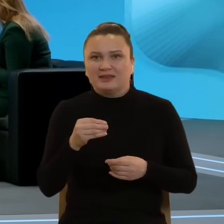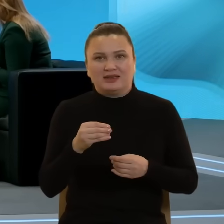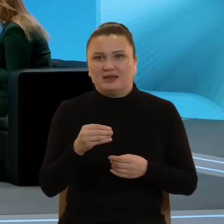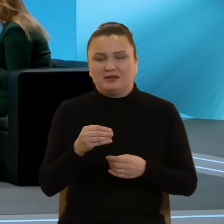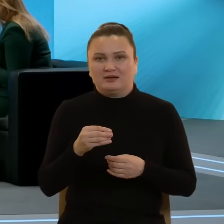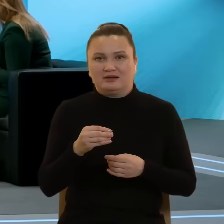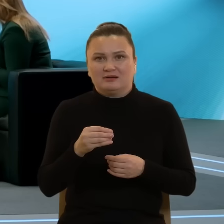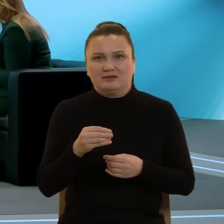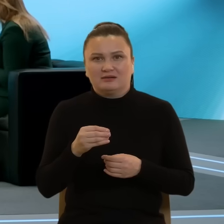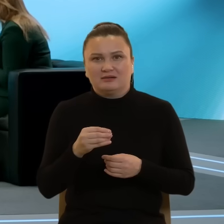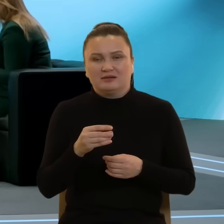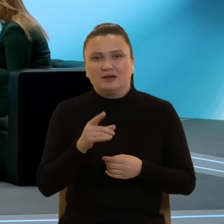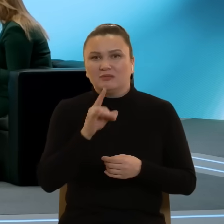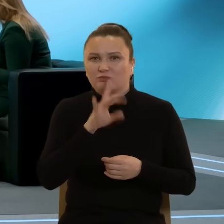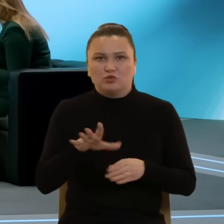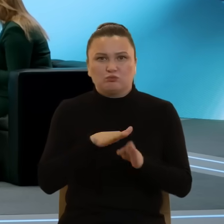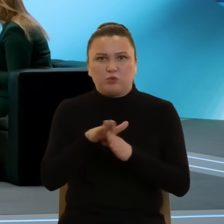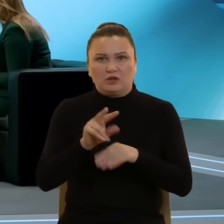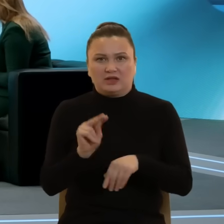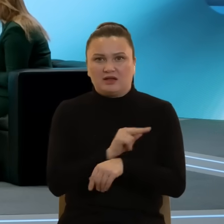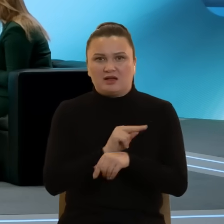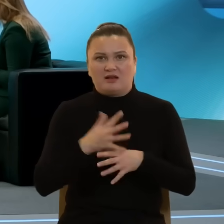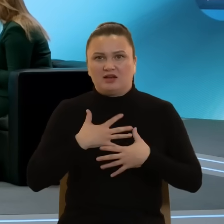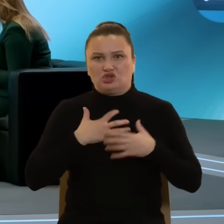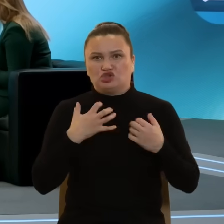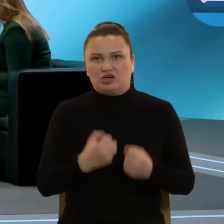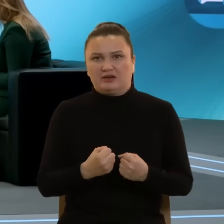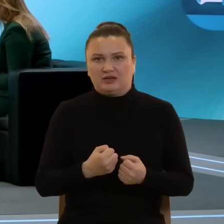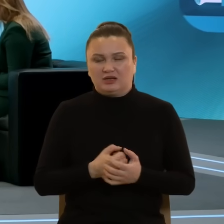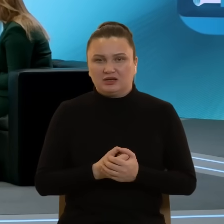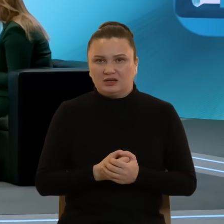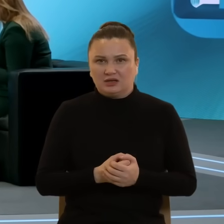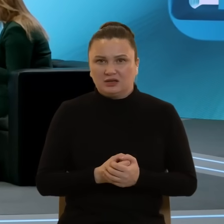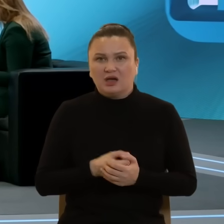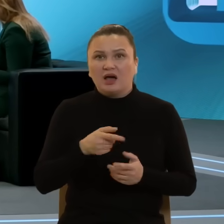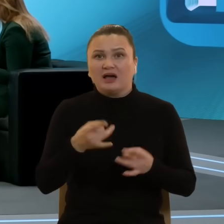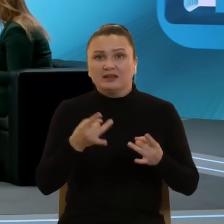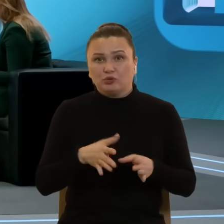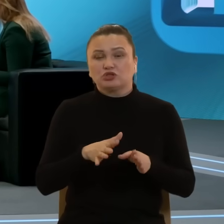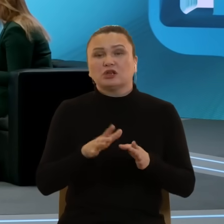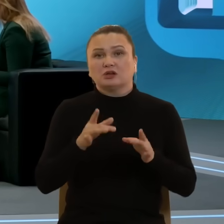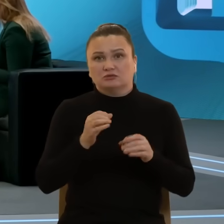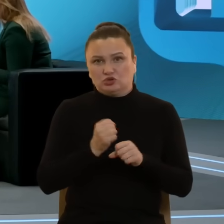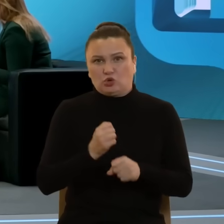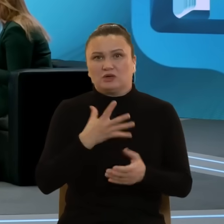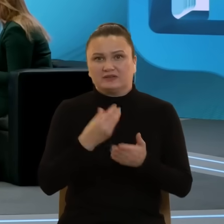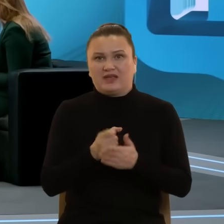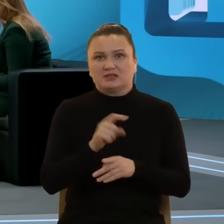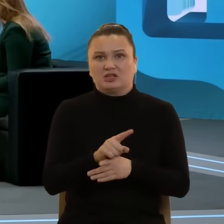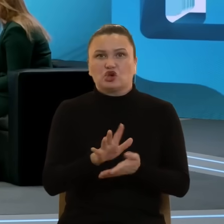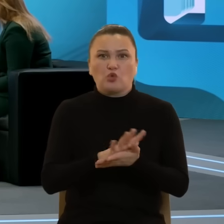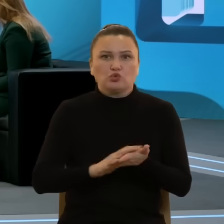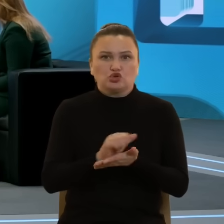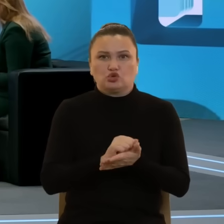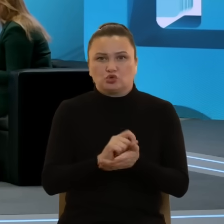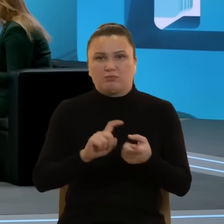приведут, например, к полному излечению пациента, к полному купированию всех симптомов. Они выполняют свою строгую задачу, а дальше